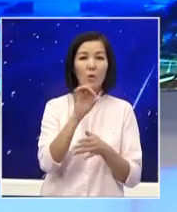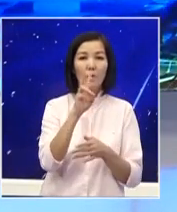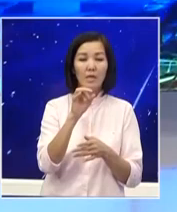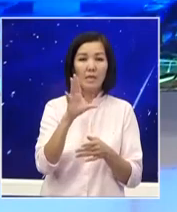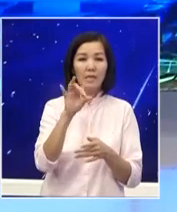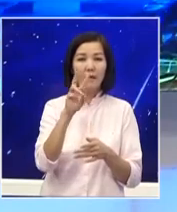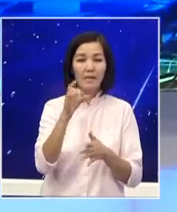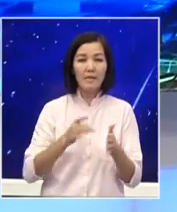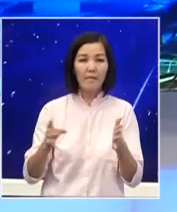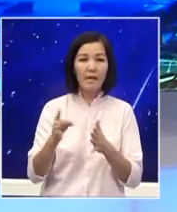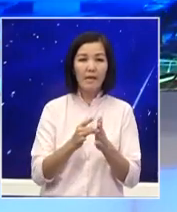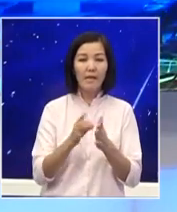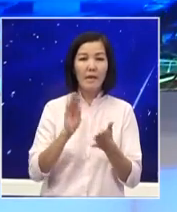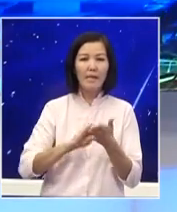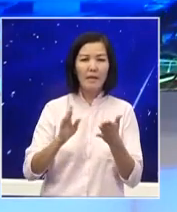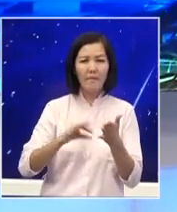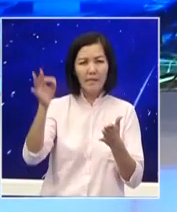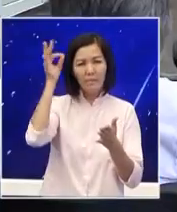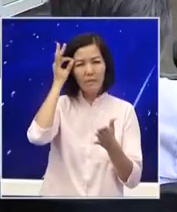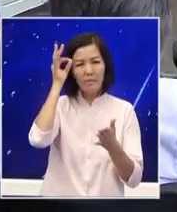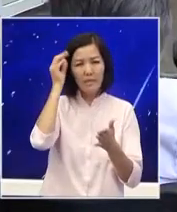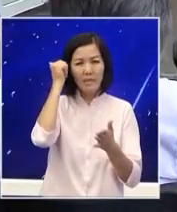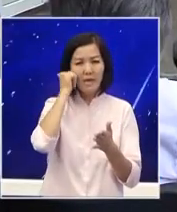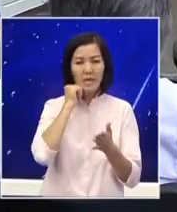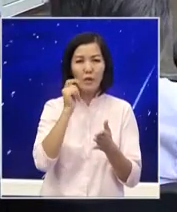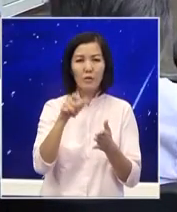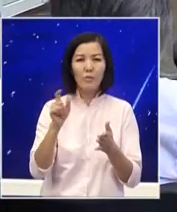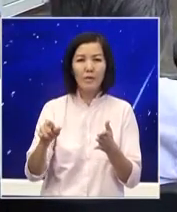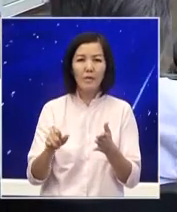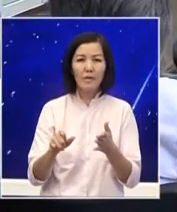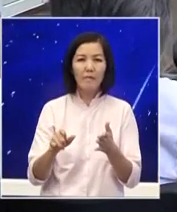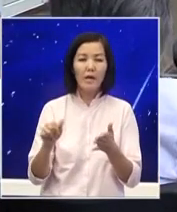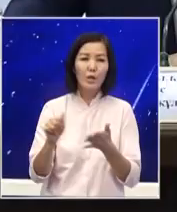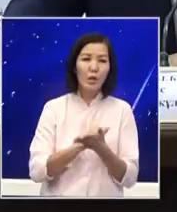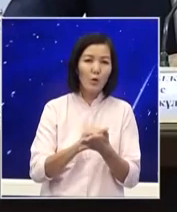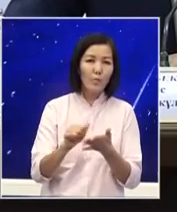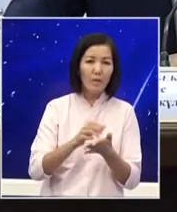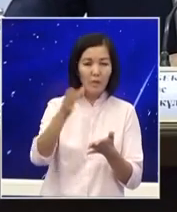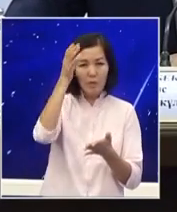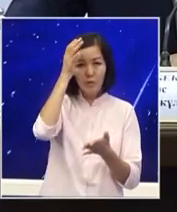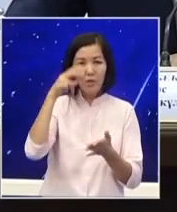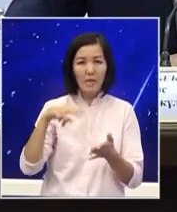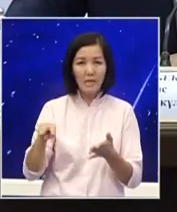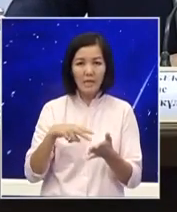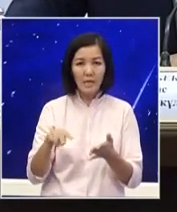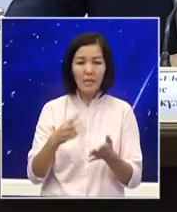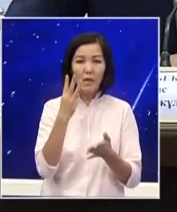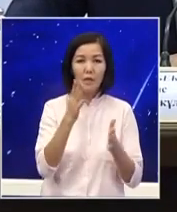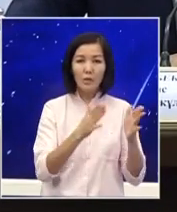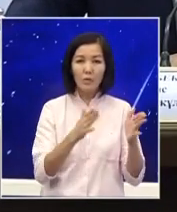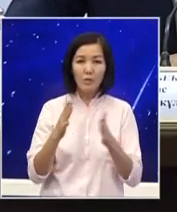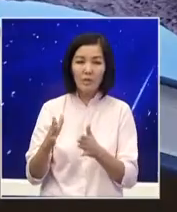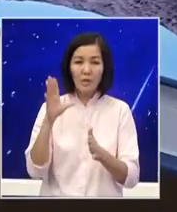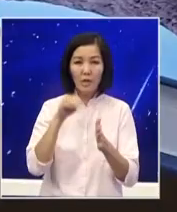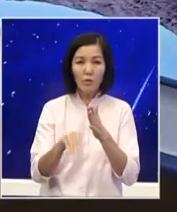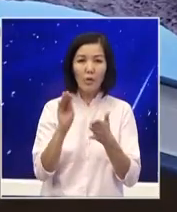книга написана на основе воспоминания старожилов дневниковых записей архивных документов и научной литературы она состоит из 3 частей в